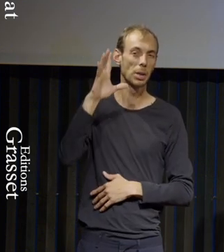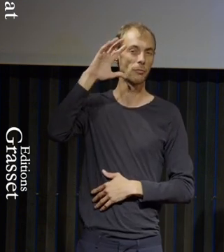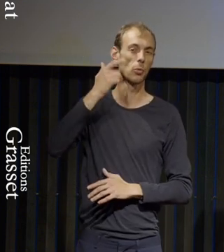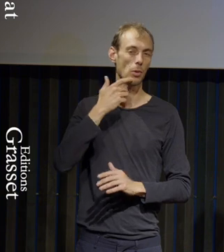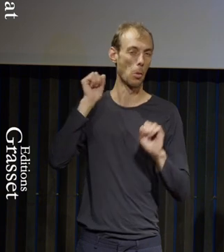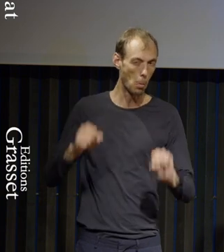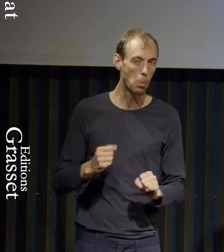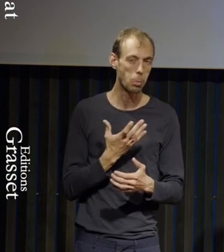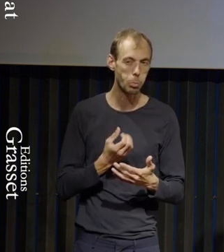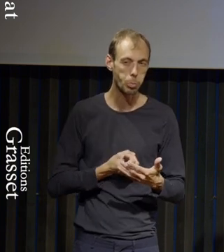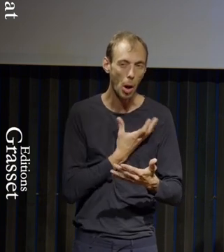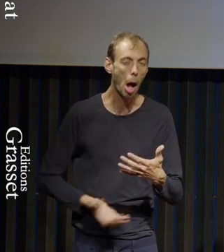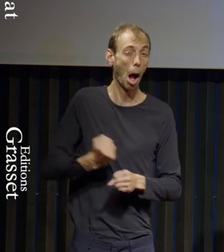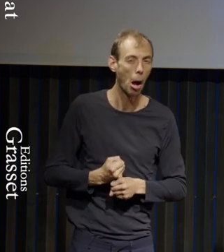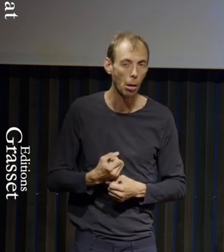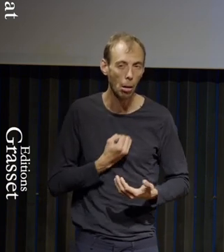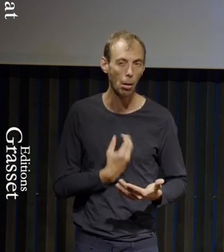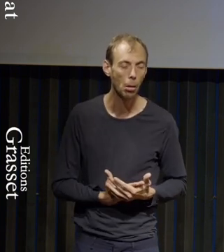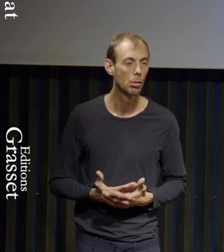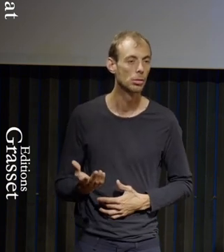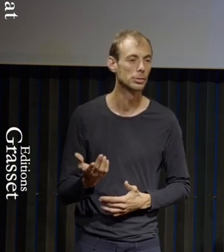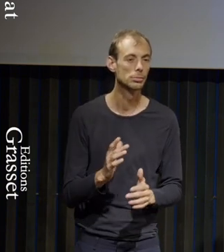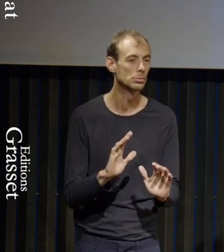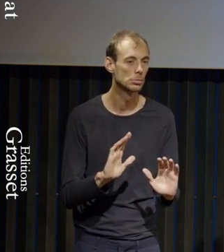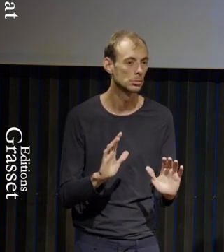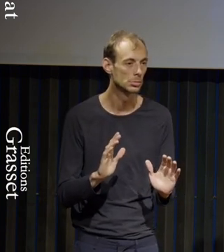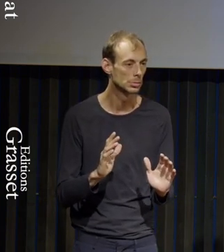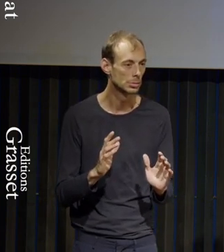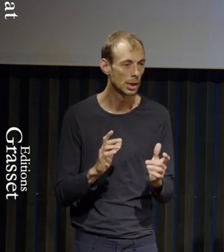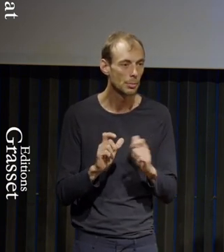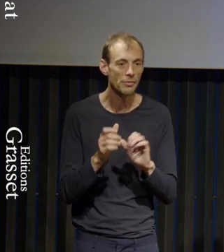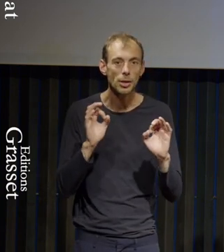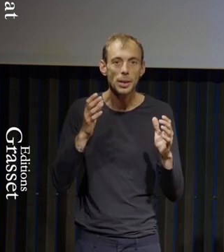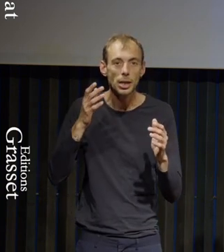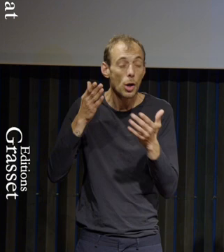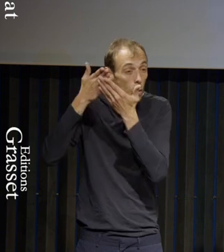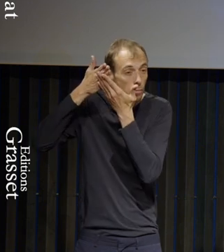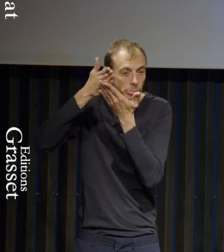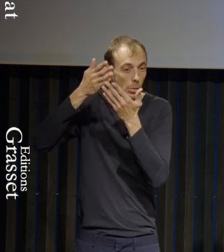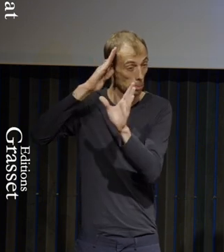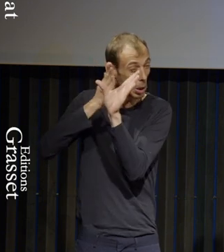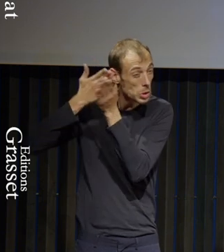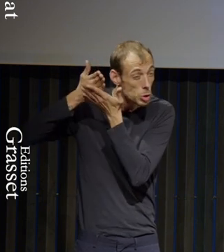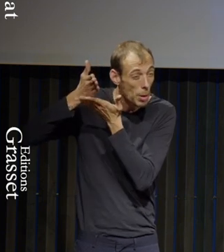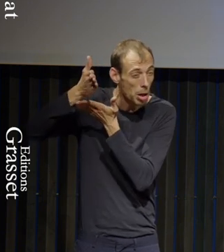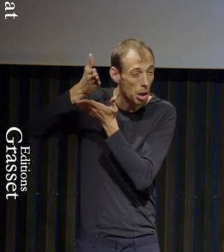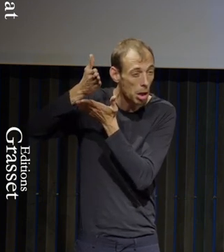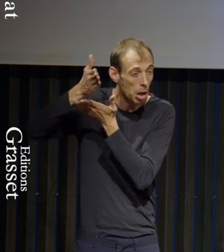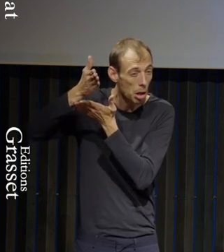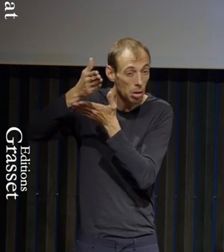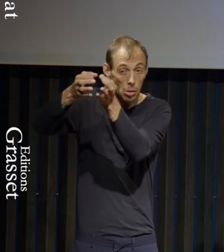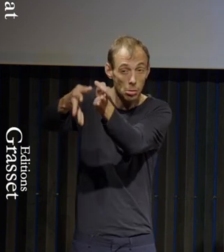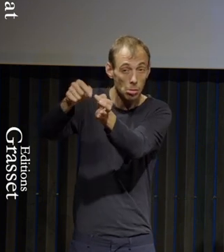chemin indispensable qui réussit, qui s'accomplit dans l'œuvre d'art. Et ça, je pense que c'est un piège